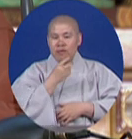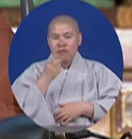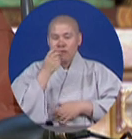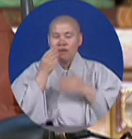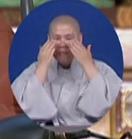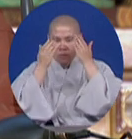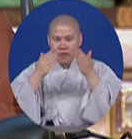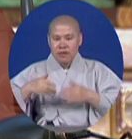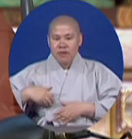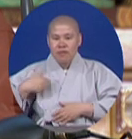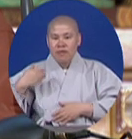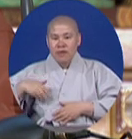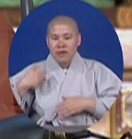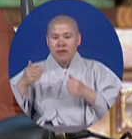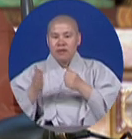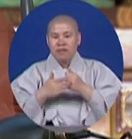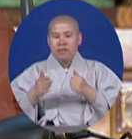몰라서